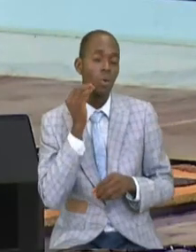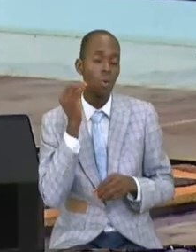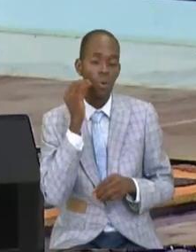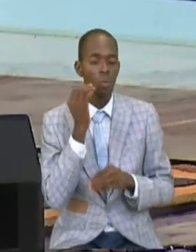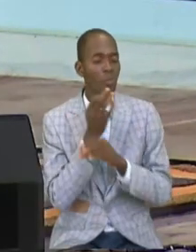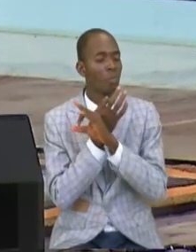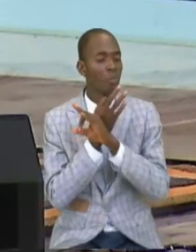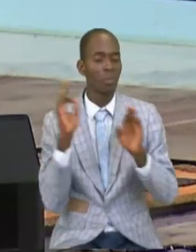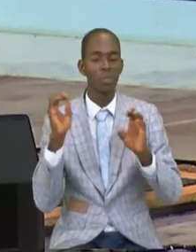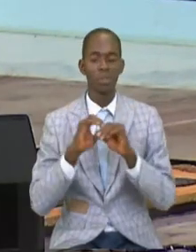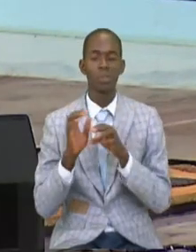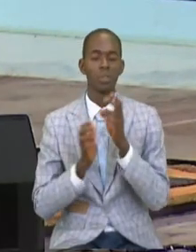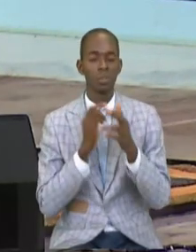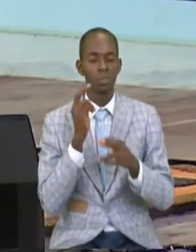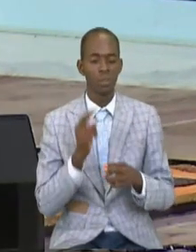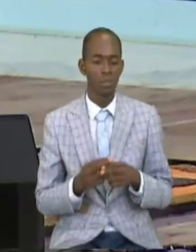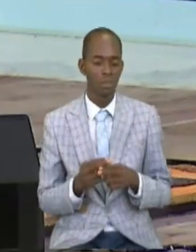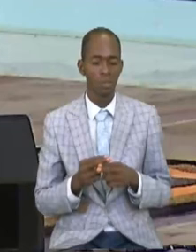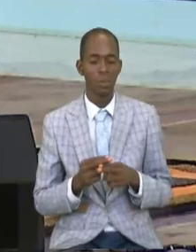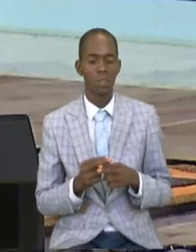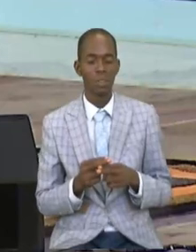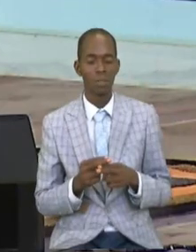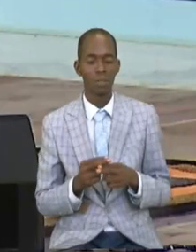À la maison, nous sommes affranchis.